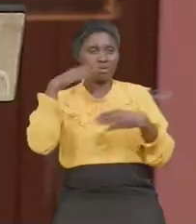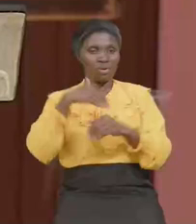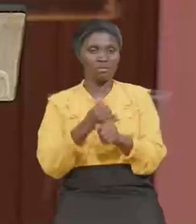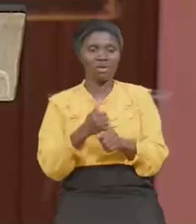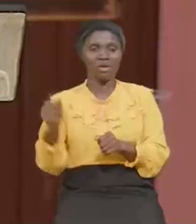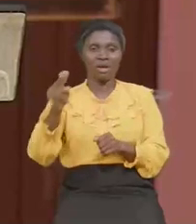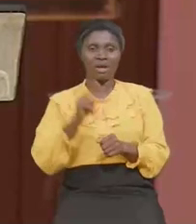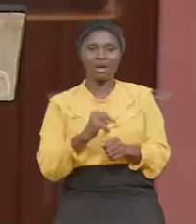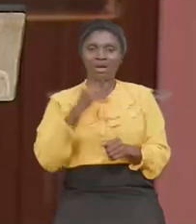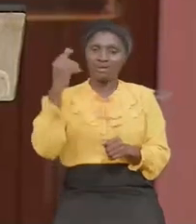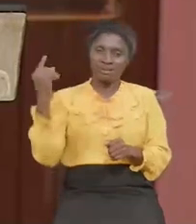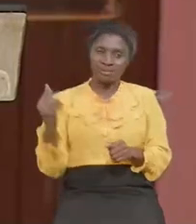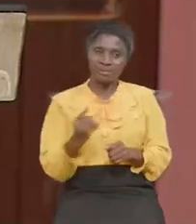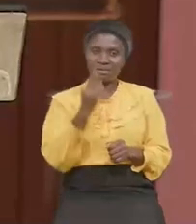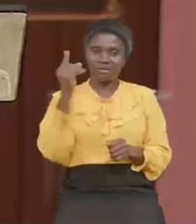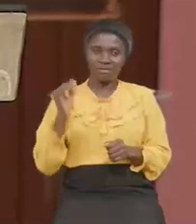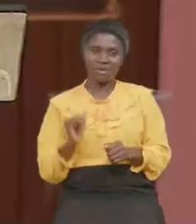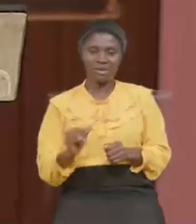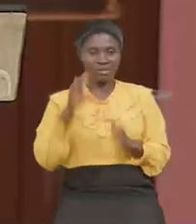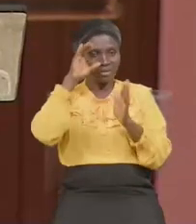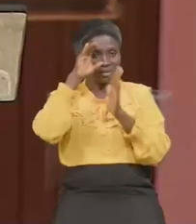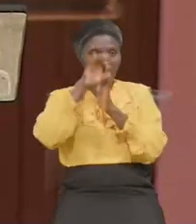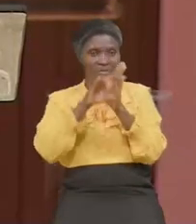éternelle. Je ne me détournerai plus d'eux.